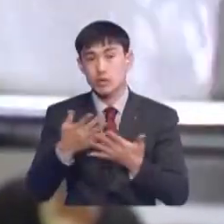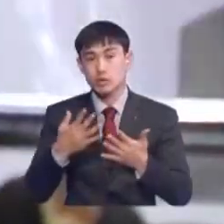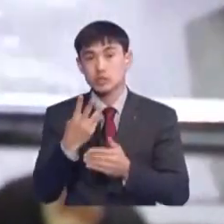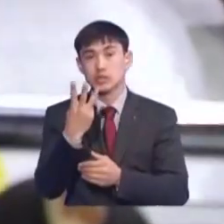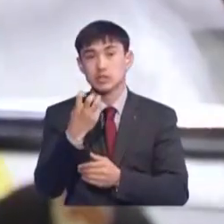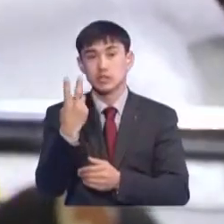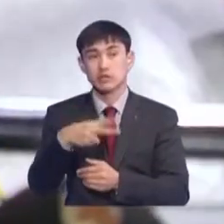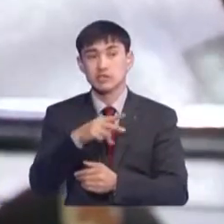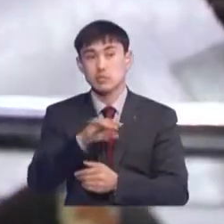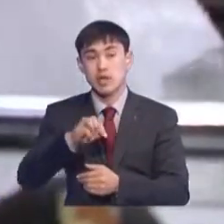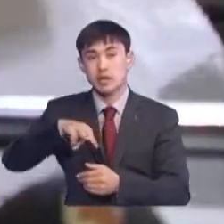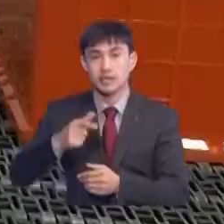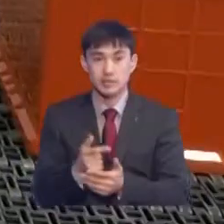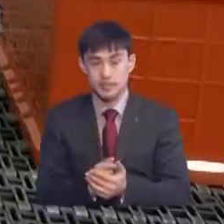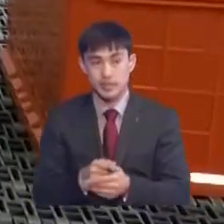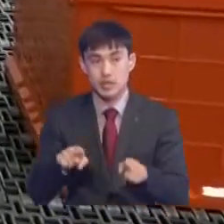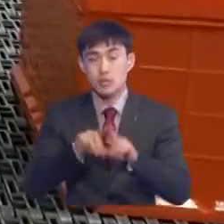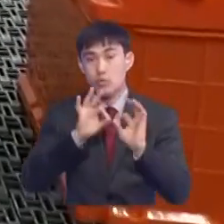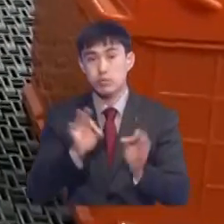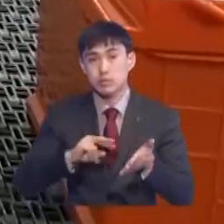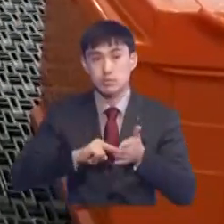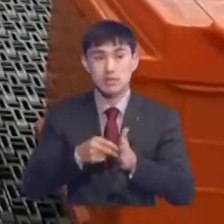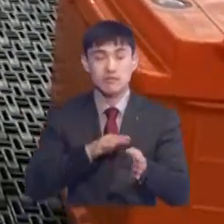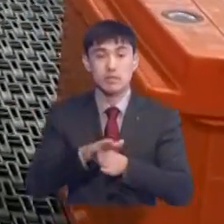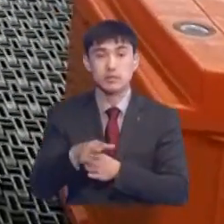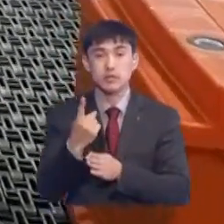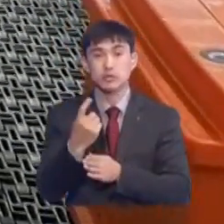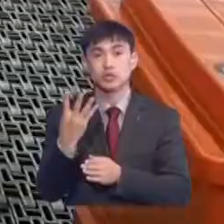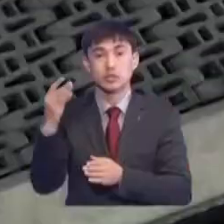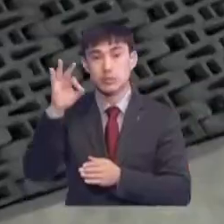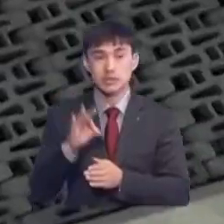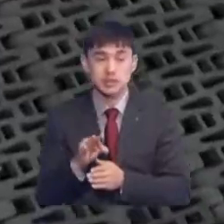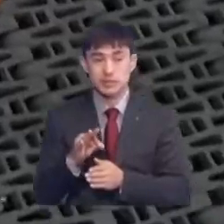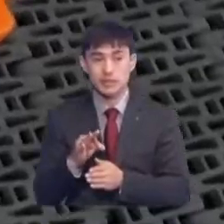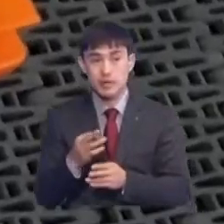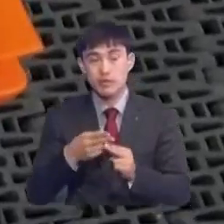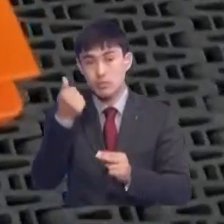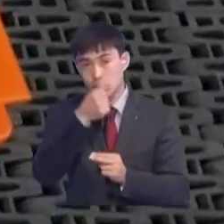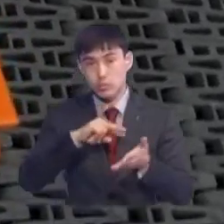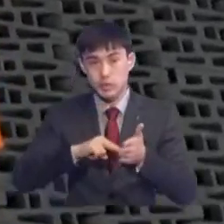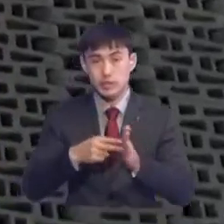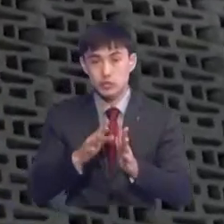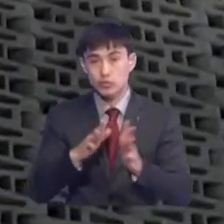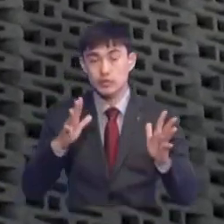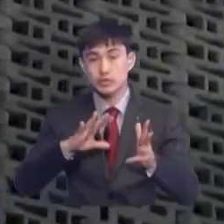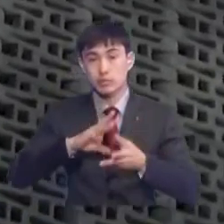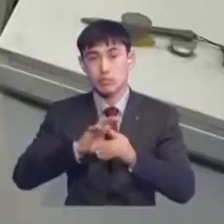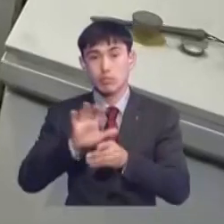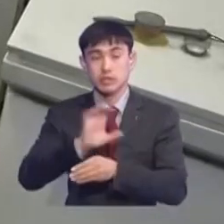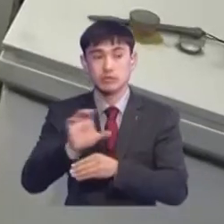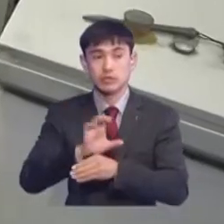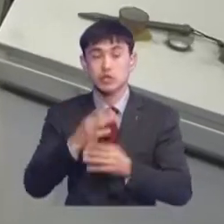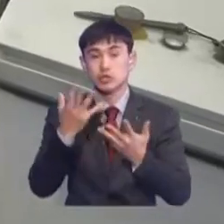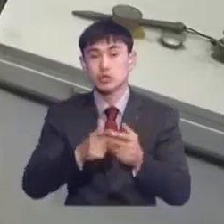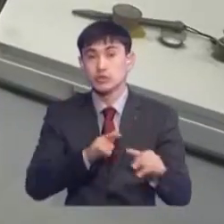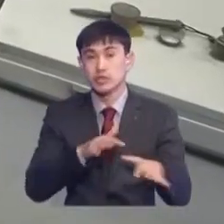чем на 3220 млрд тенге таким образом план выполнен на 104п в текущем году планируется увеличить обём производства как за